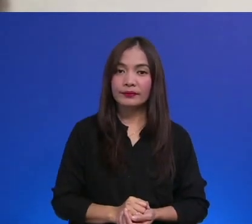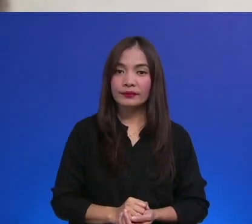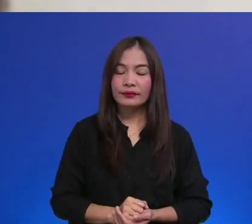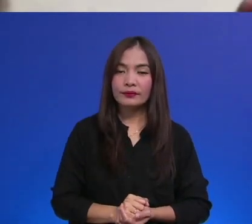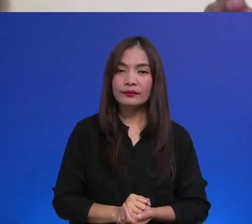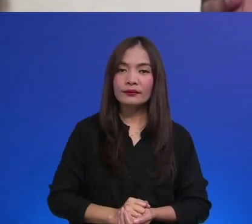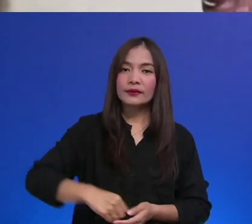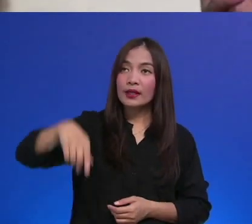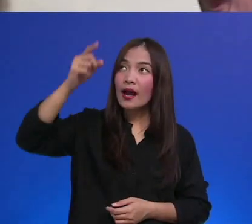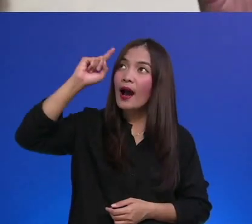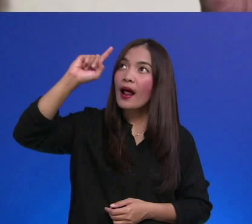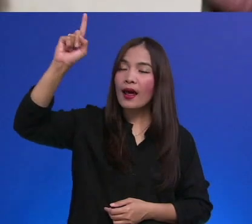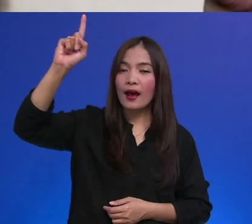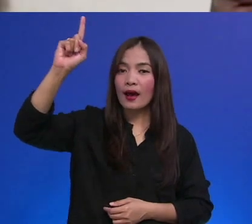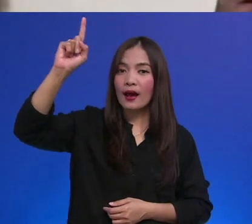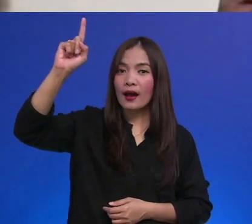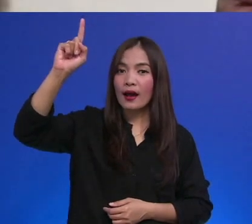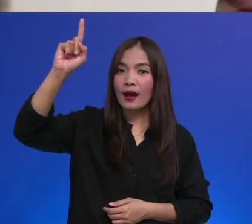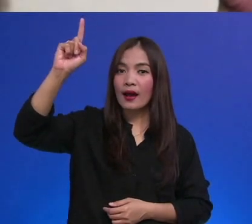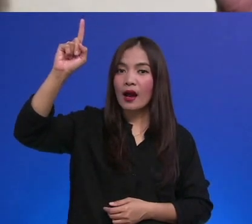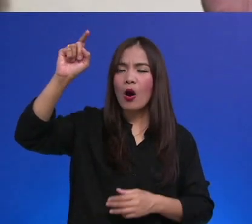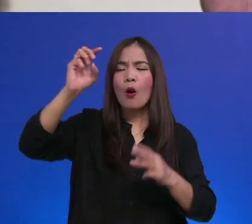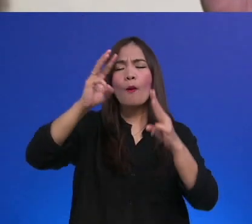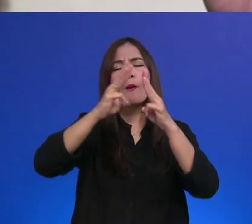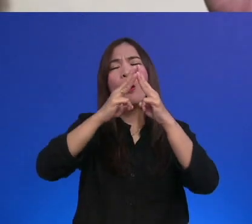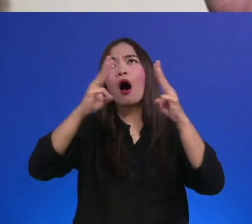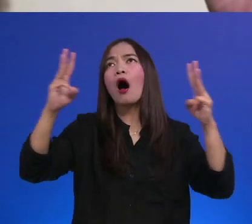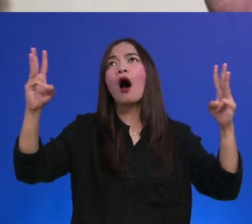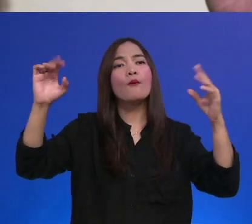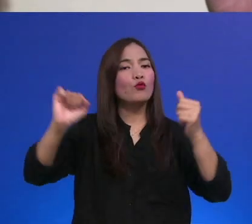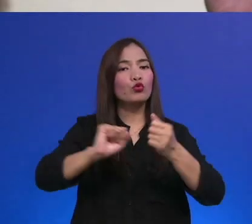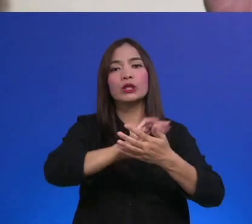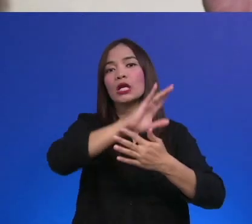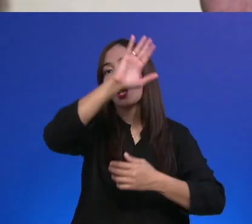Allah Yang Maha mulia